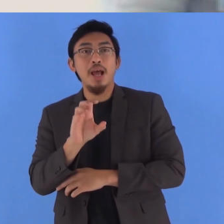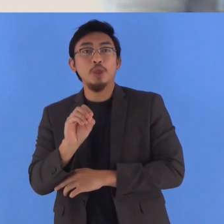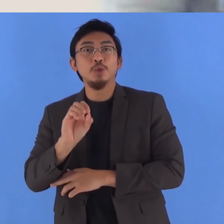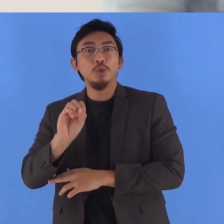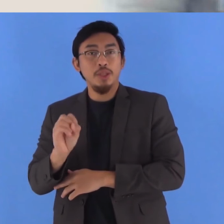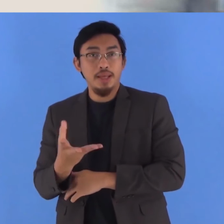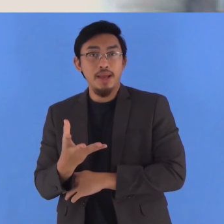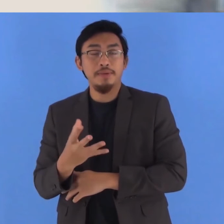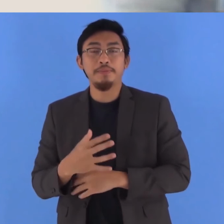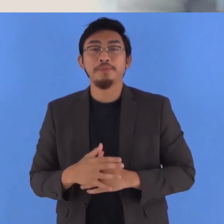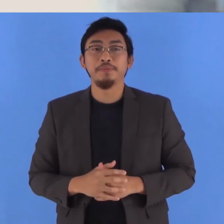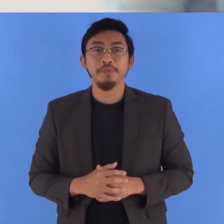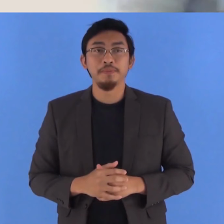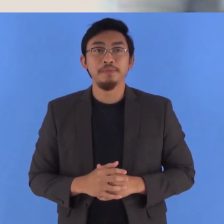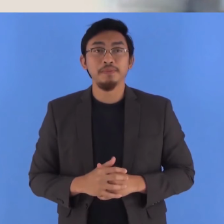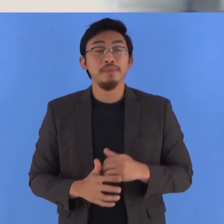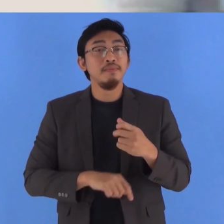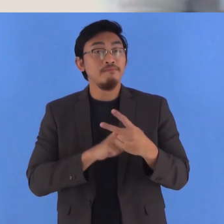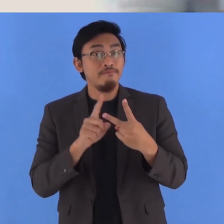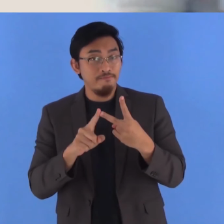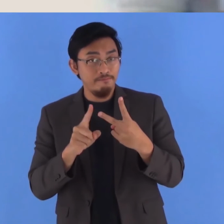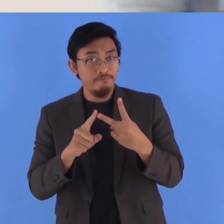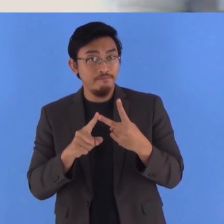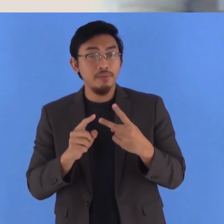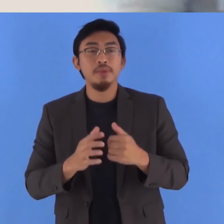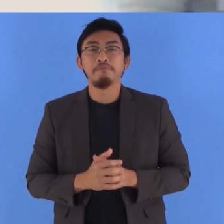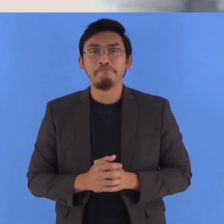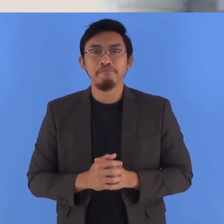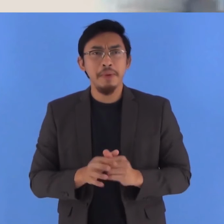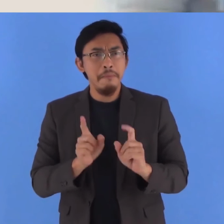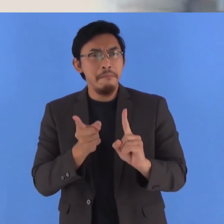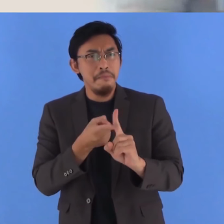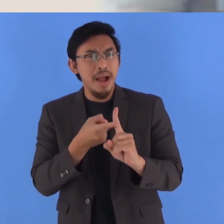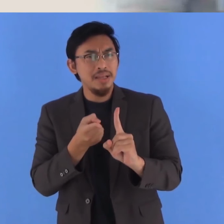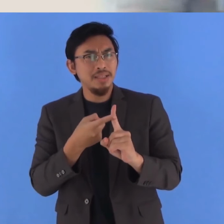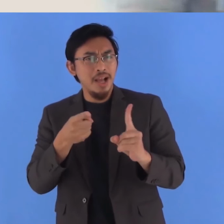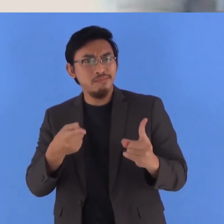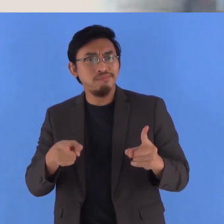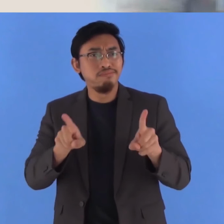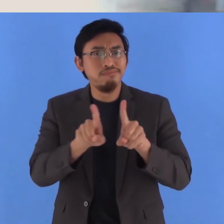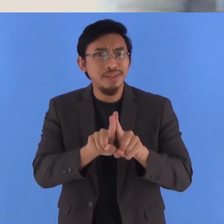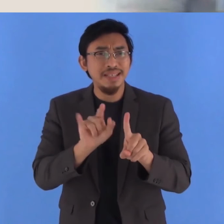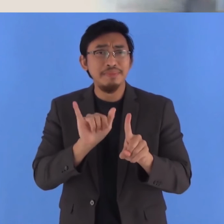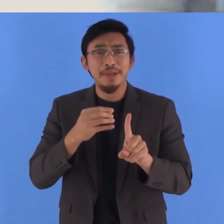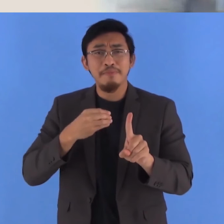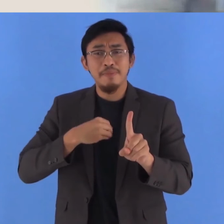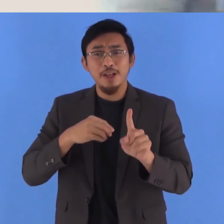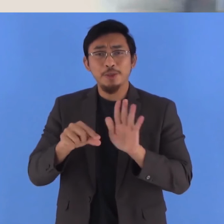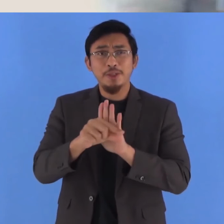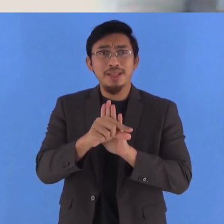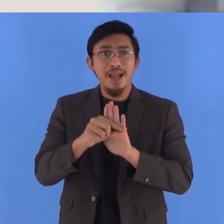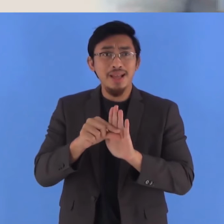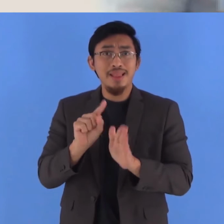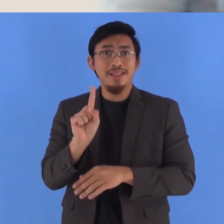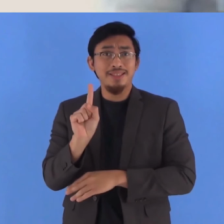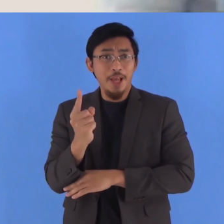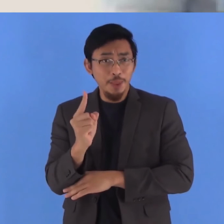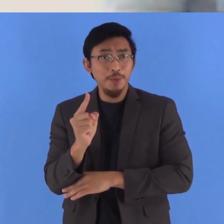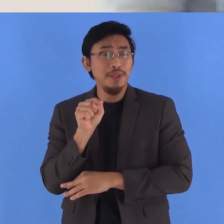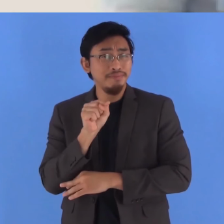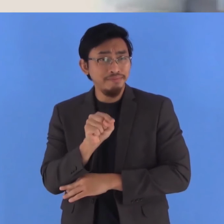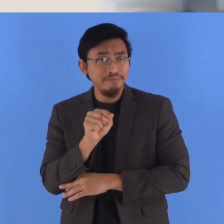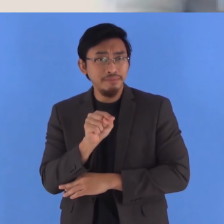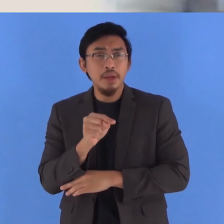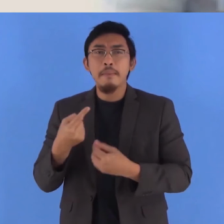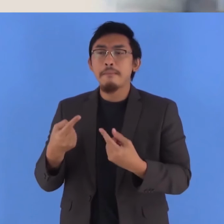banyak 200 juta rupiah. Ayat 2, termasuk pemaksaan perkawinan sebagaimana dimaksud pada ayat